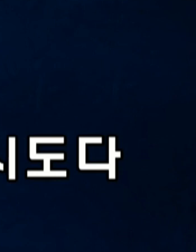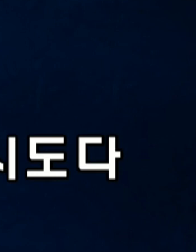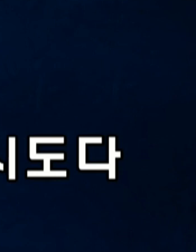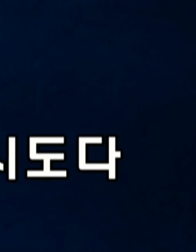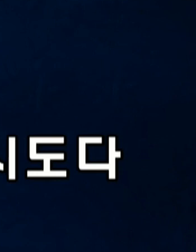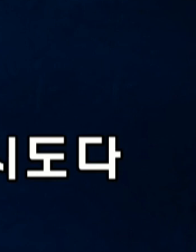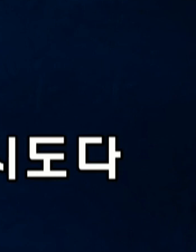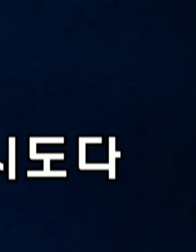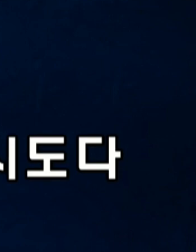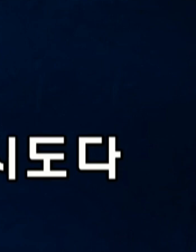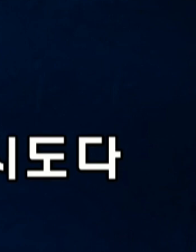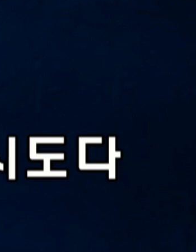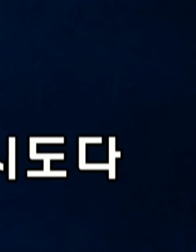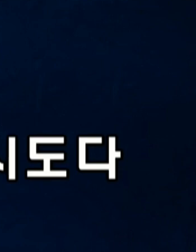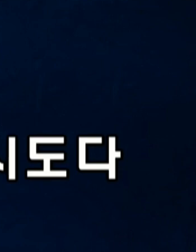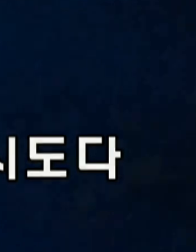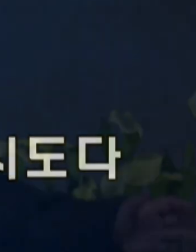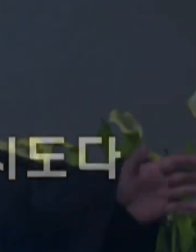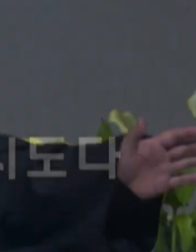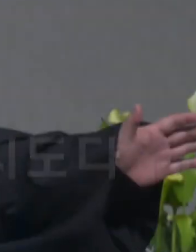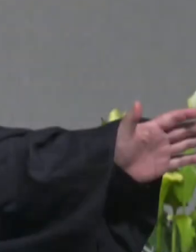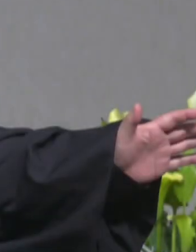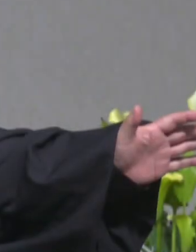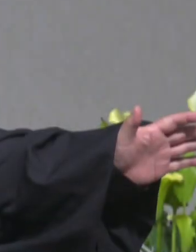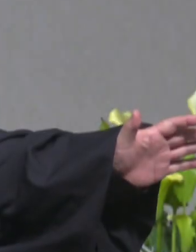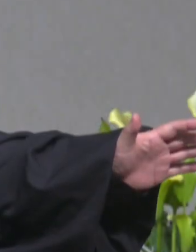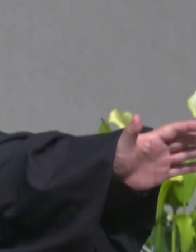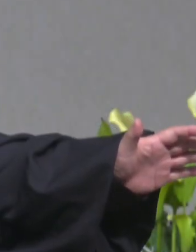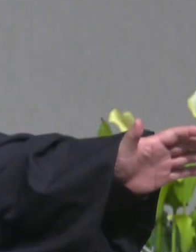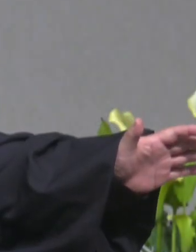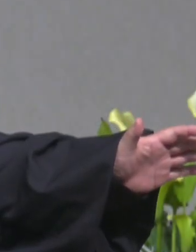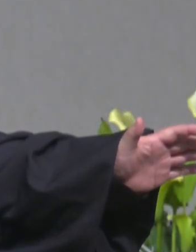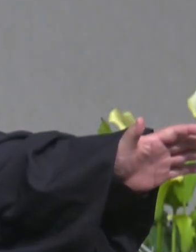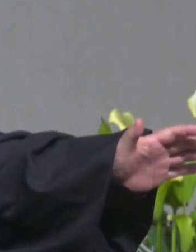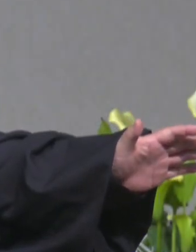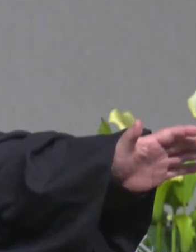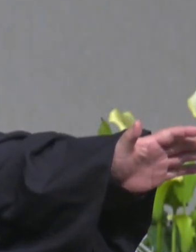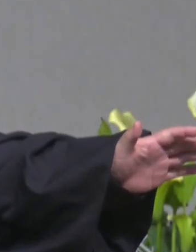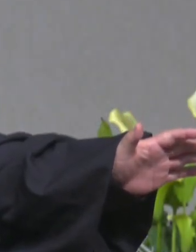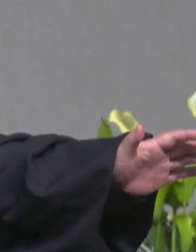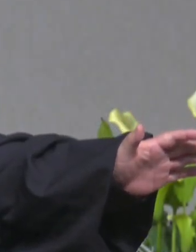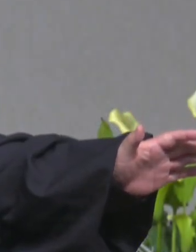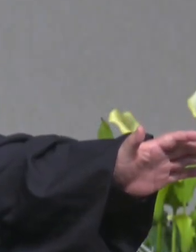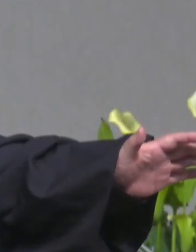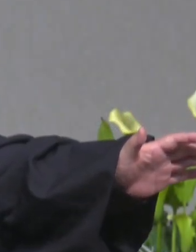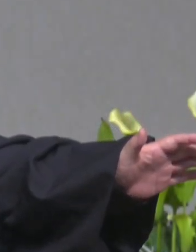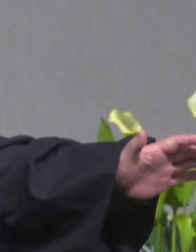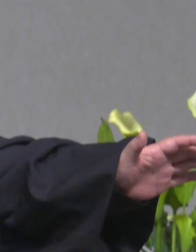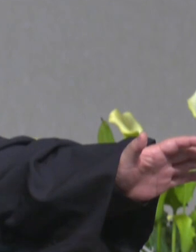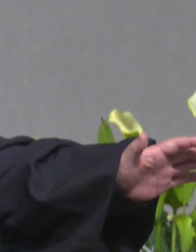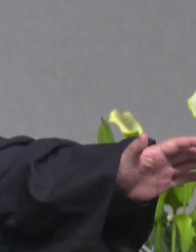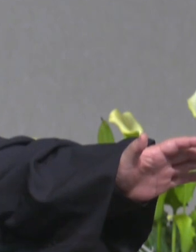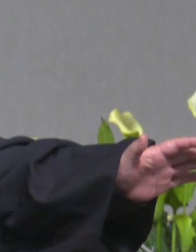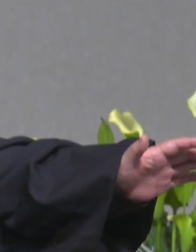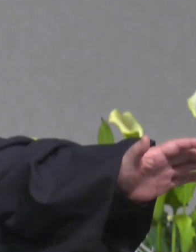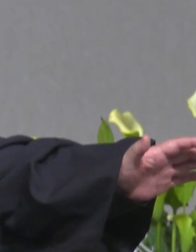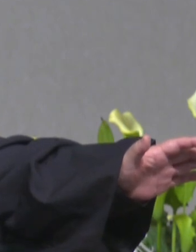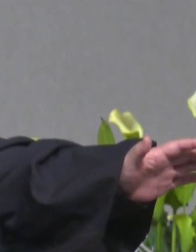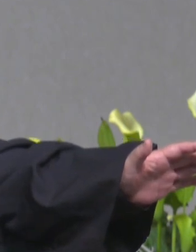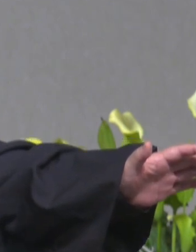보이리라 하시도다. 아멘. 이제는 우리 주 예수 그리스도의 은혜와 하나님의 사랑과 성령님이 함께